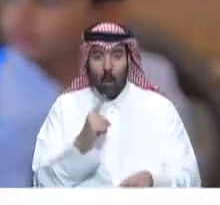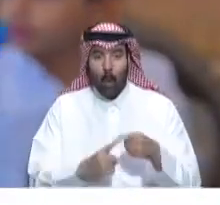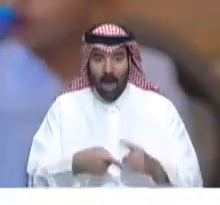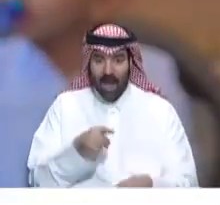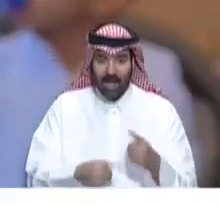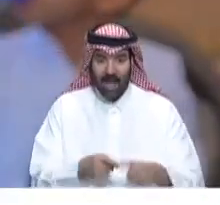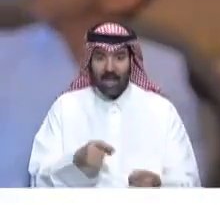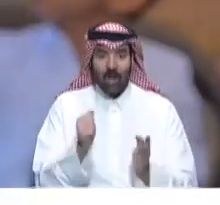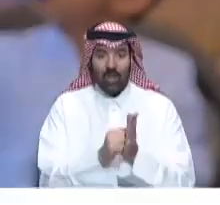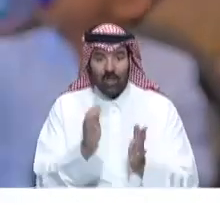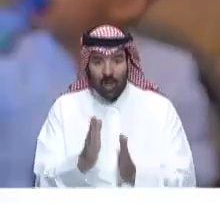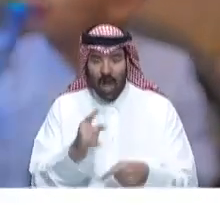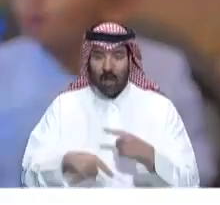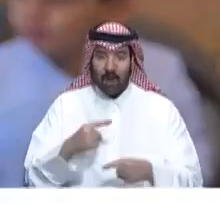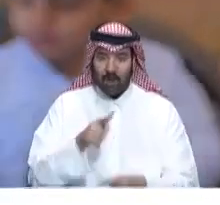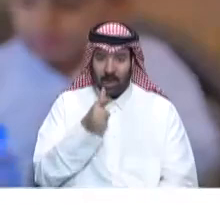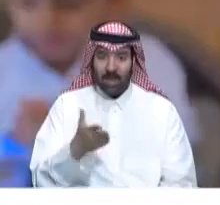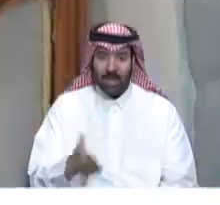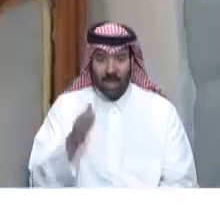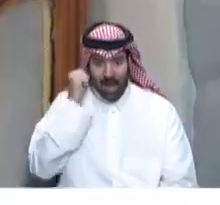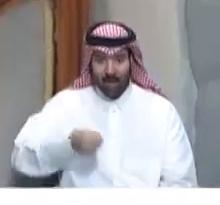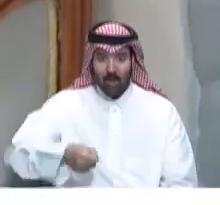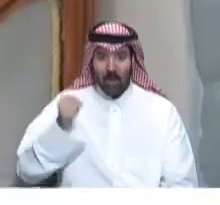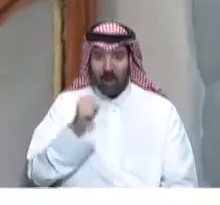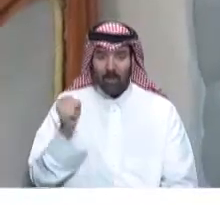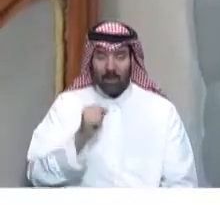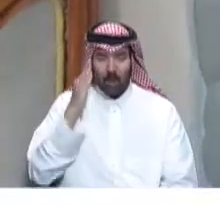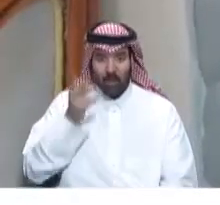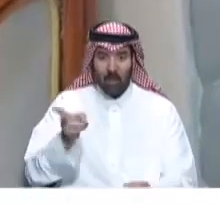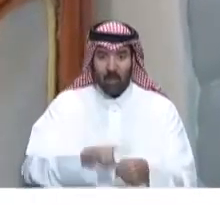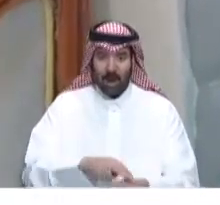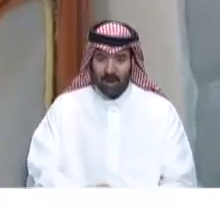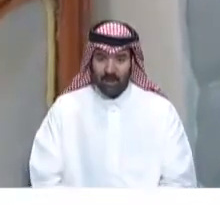عمامنا وقرايبنا، عيدكم مبارك.